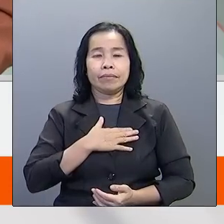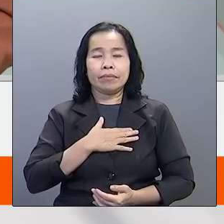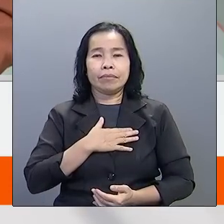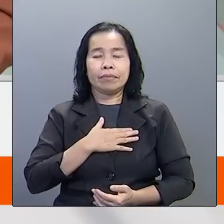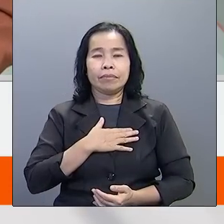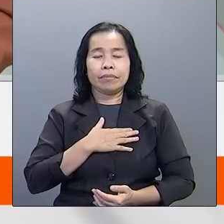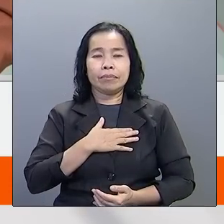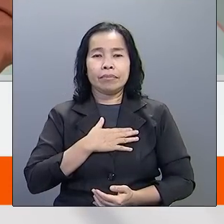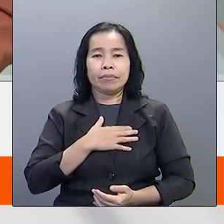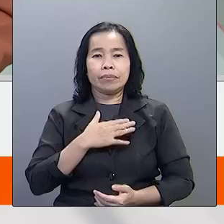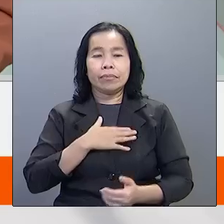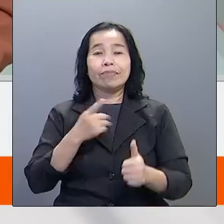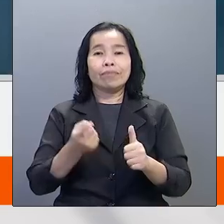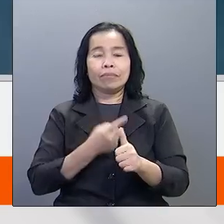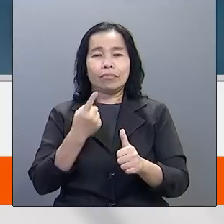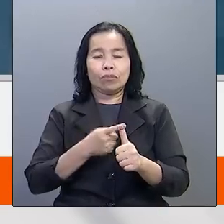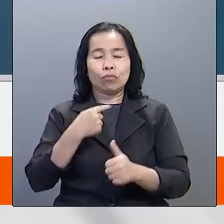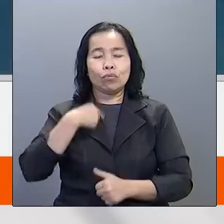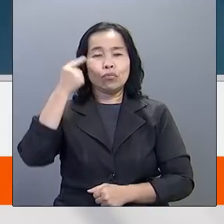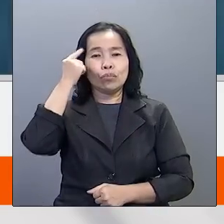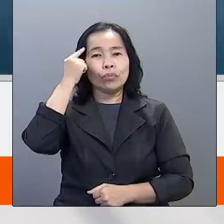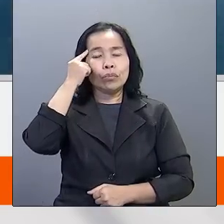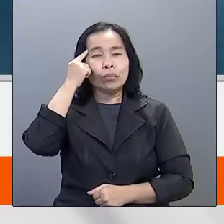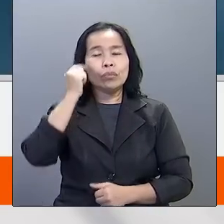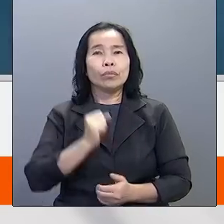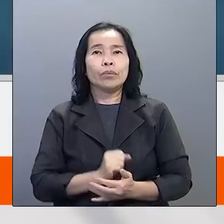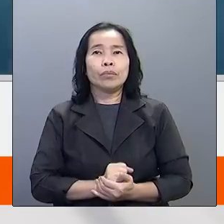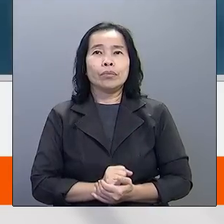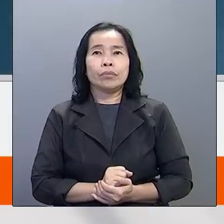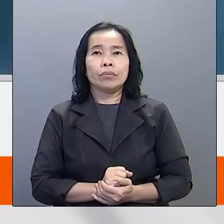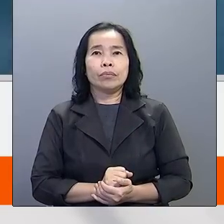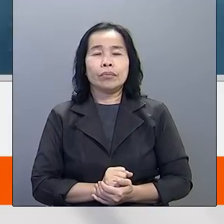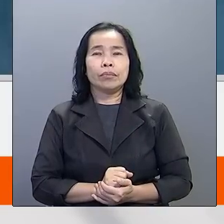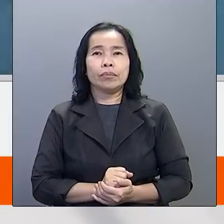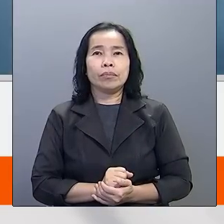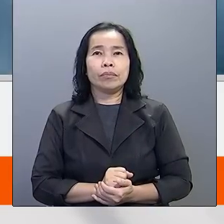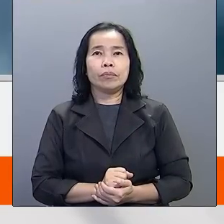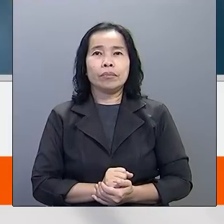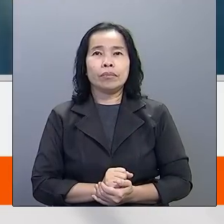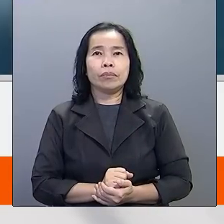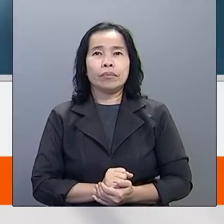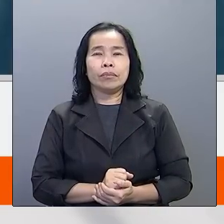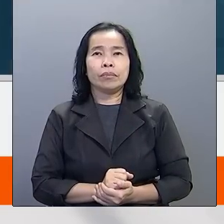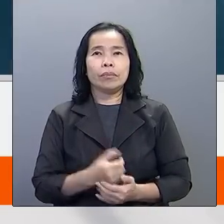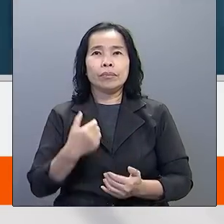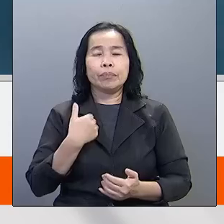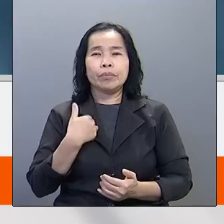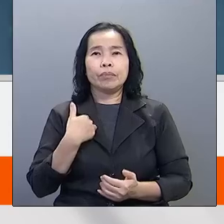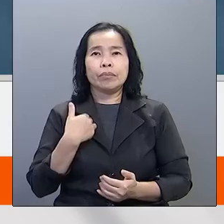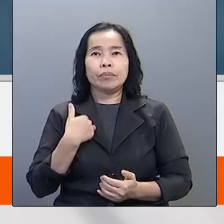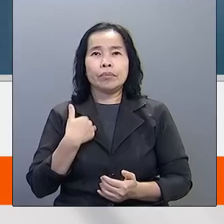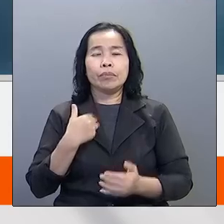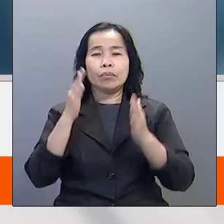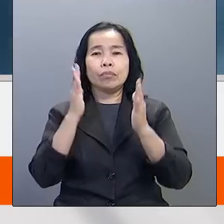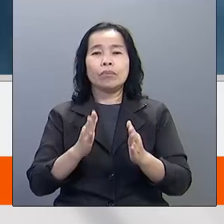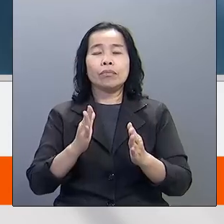ก็คือเราค้นพบ7คนนะครับรอดชีวิต1คน1คนครับแล้วก็เสียชีวิตทั้ง6คน